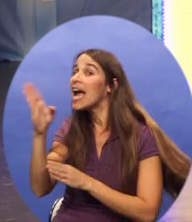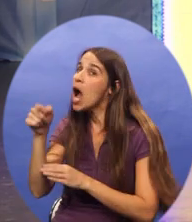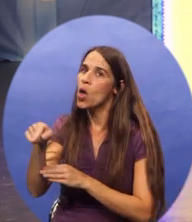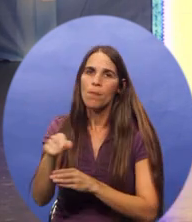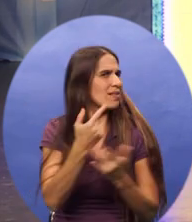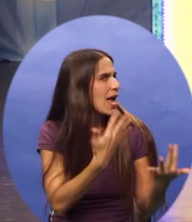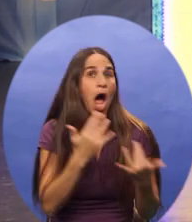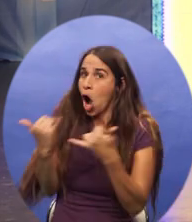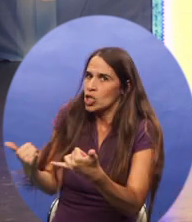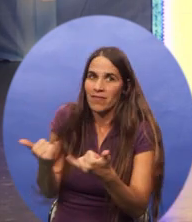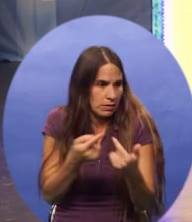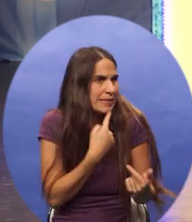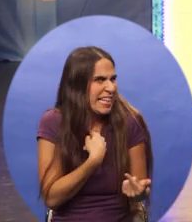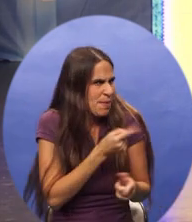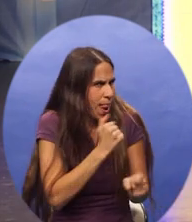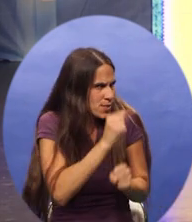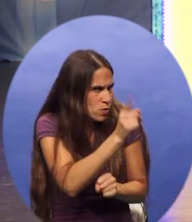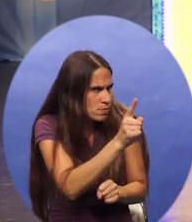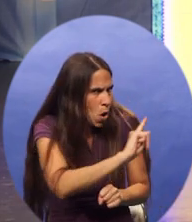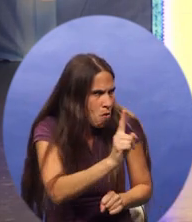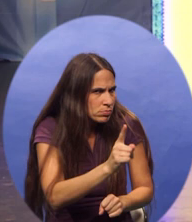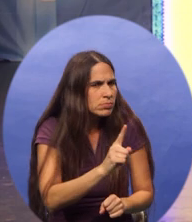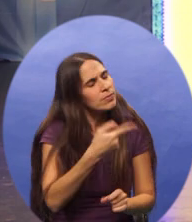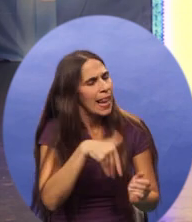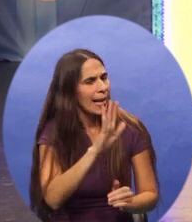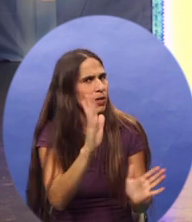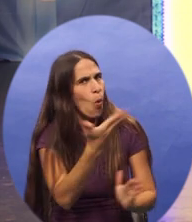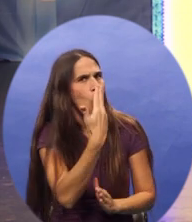בוא, נלך לקרוא לו! מתי? עכשיו! אל תגיד לי מה לעשות!